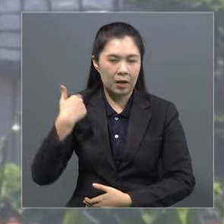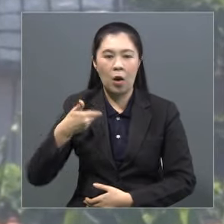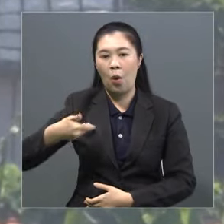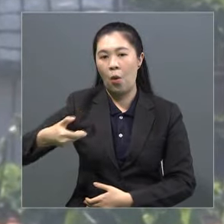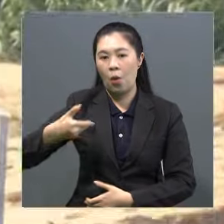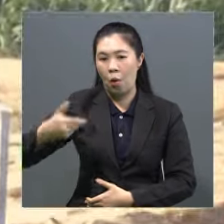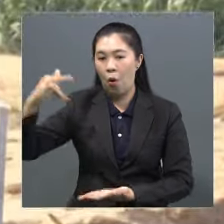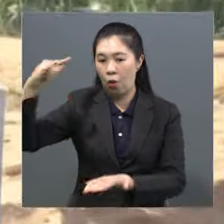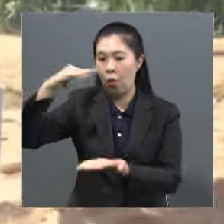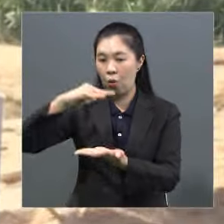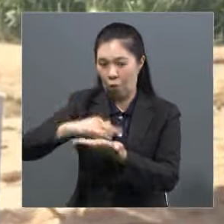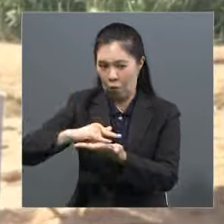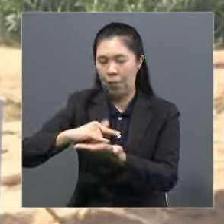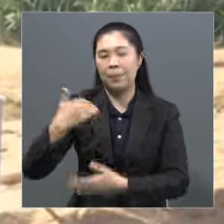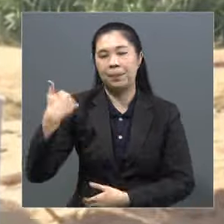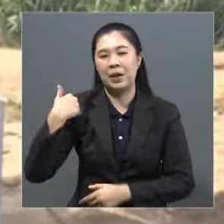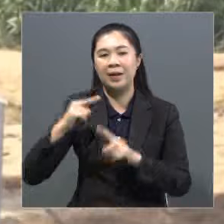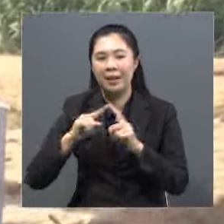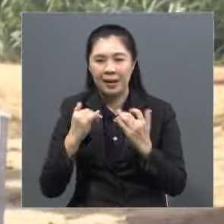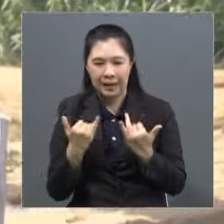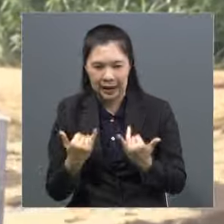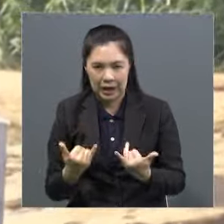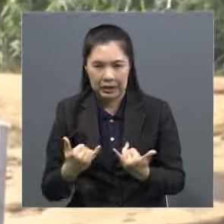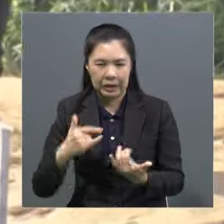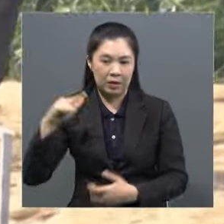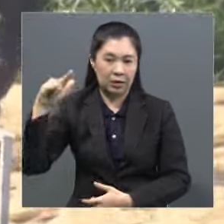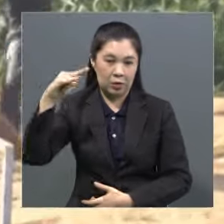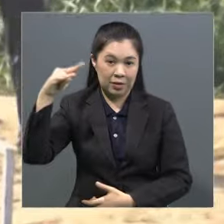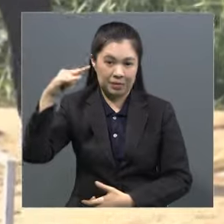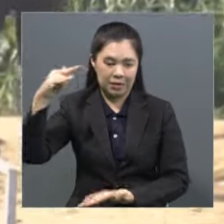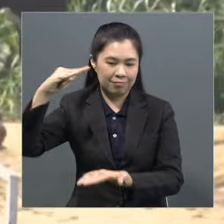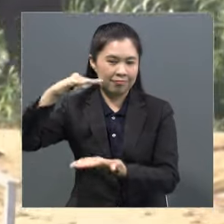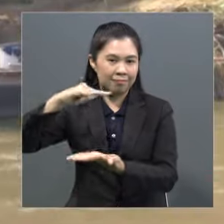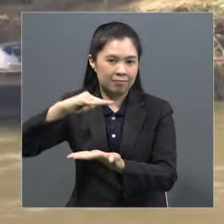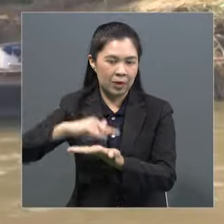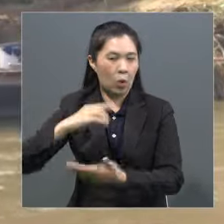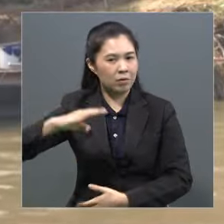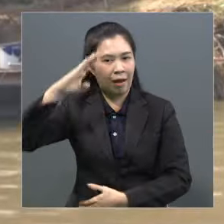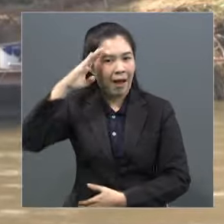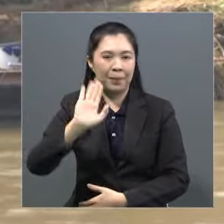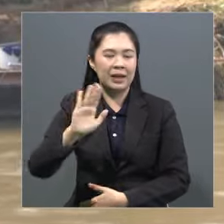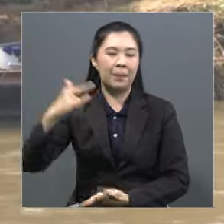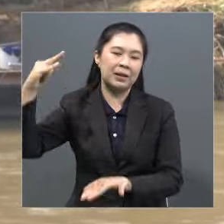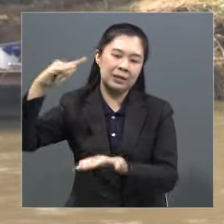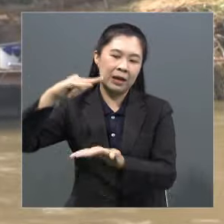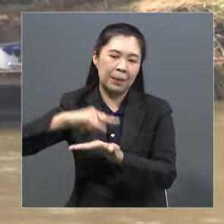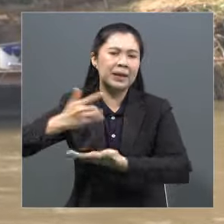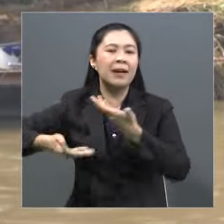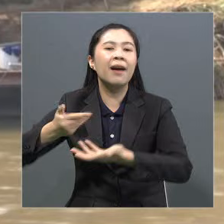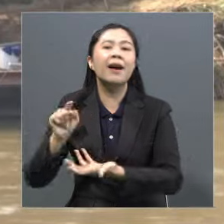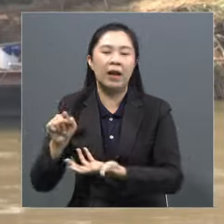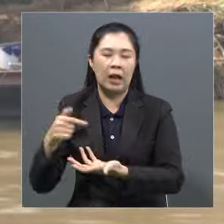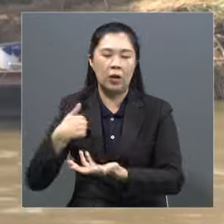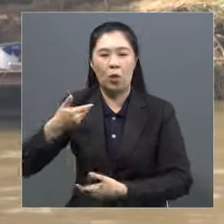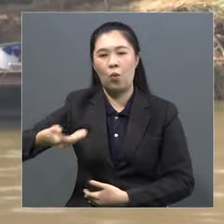ญาตลงจอดเป็นประจำอยู่แล้วและครั้งนี้ก็เป็นเครื่องบินพาณิชย์ไม่ใช่เครื่องบินทหารค่ะเป็นการขออนุญาตมาจากสถ